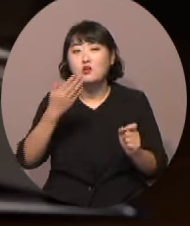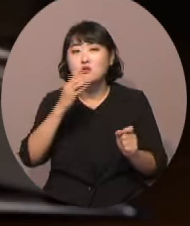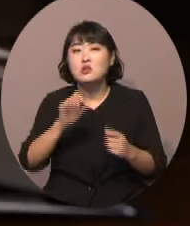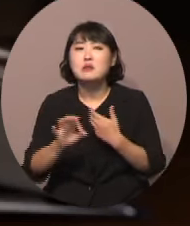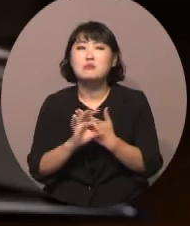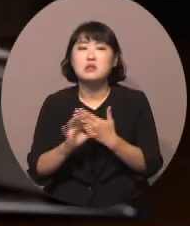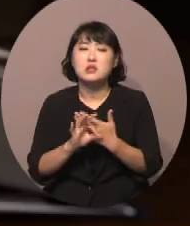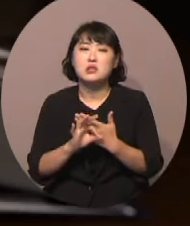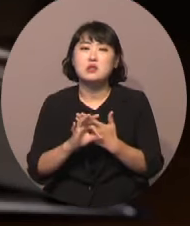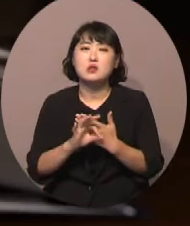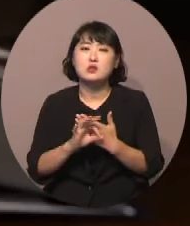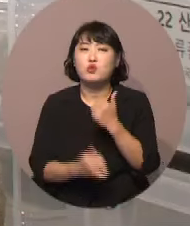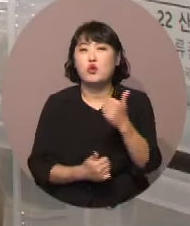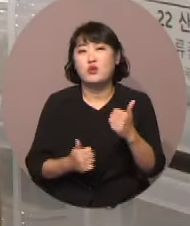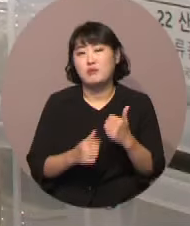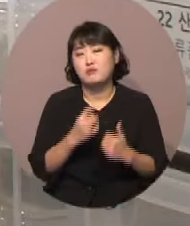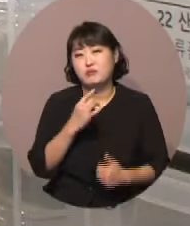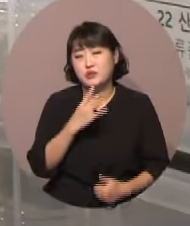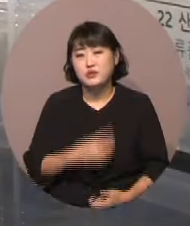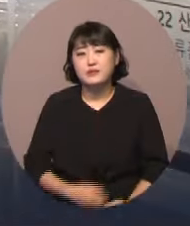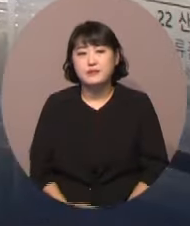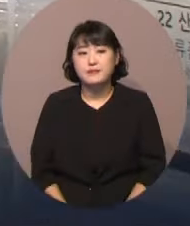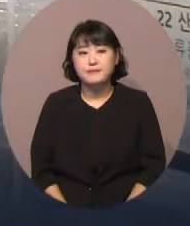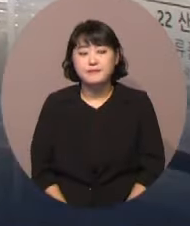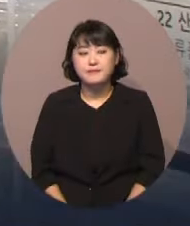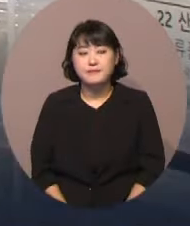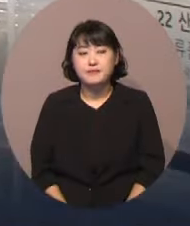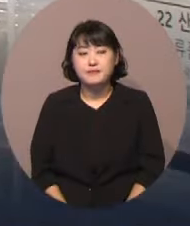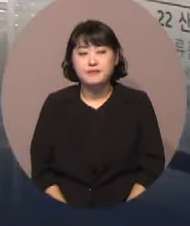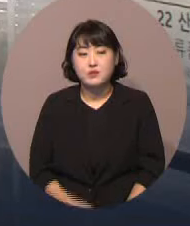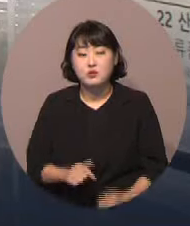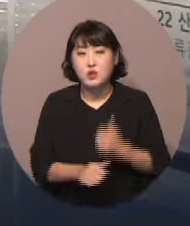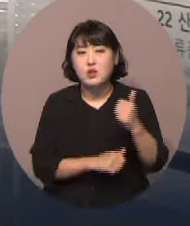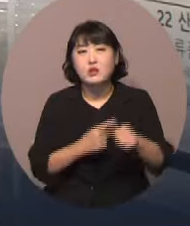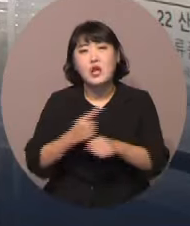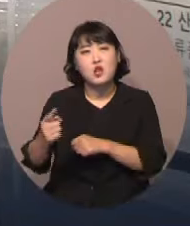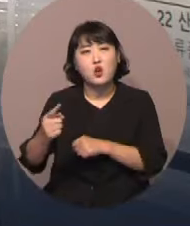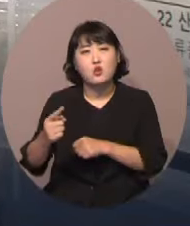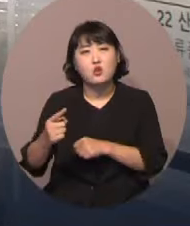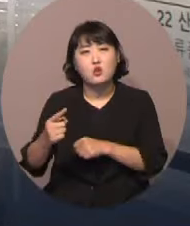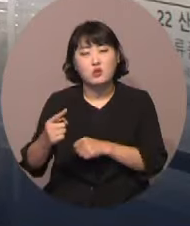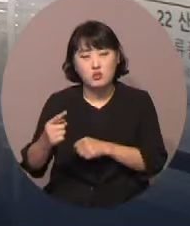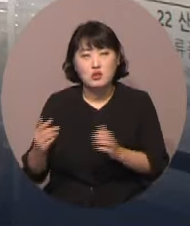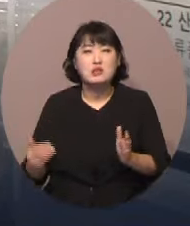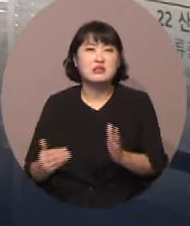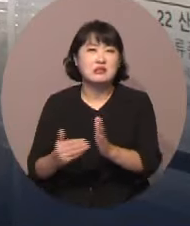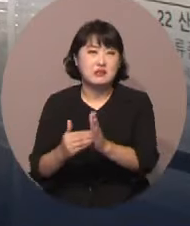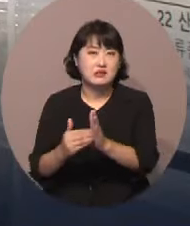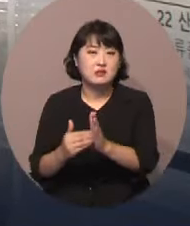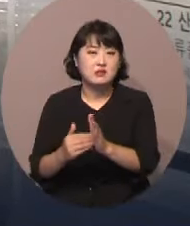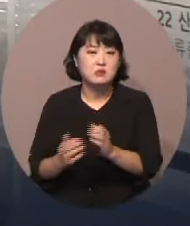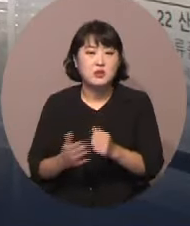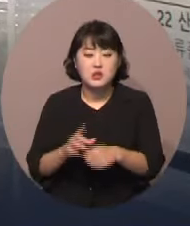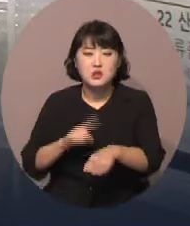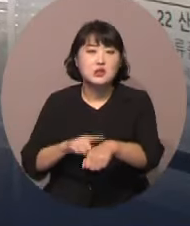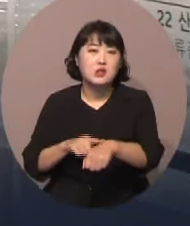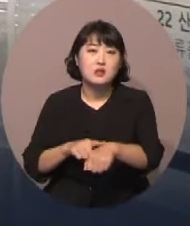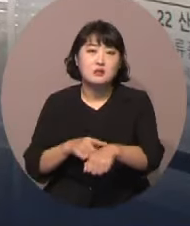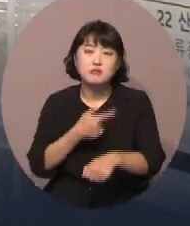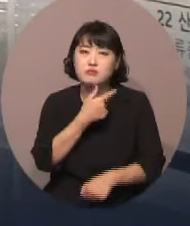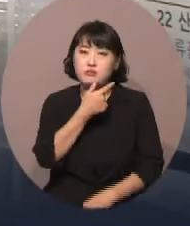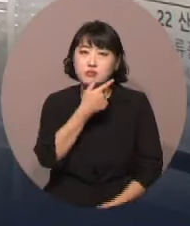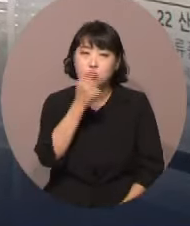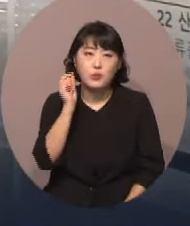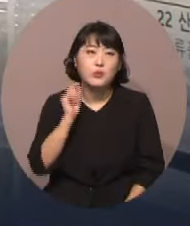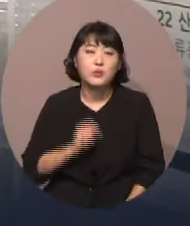임시기구에 불과합니다. 지금 진실화위원회가 이제 내년이면 마무리를 하게 되거든요. 이제 시간적인 부분에서 굉장히